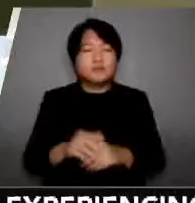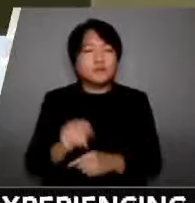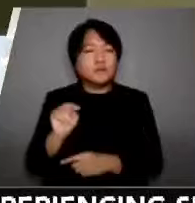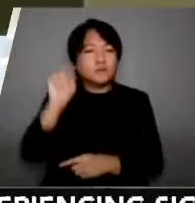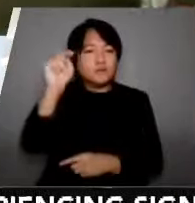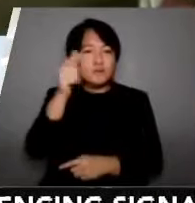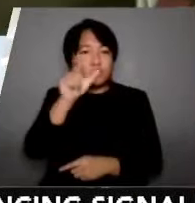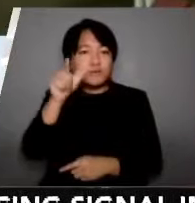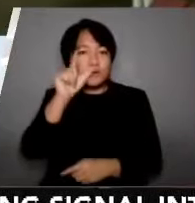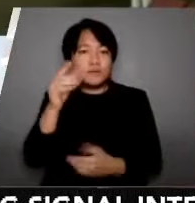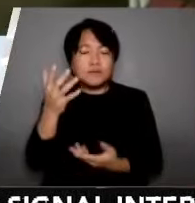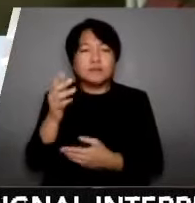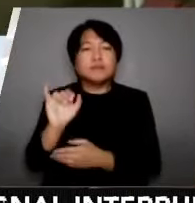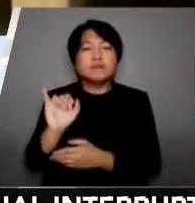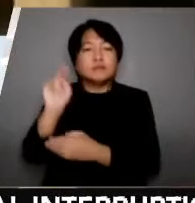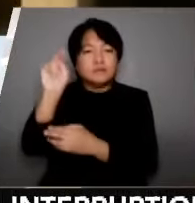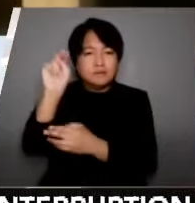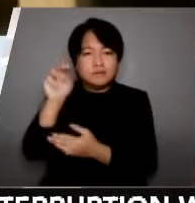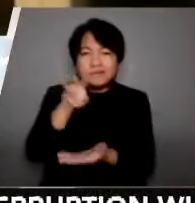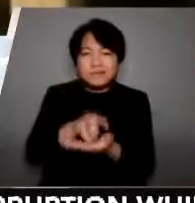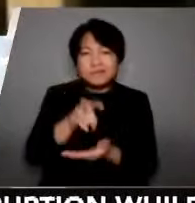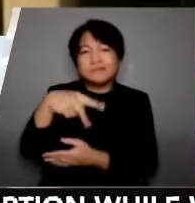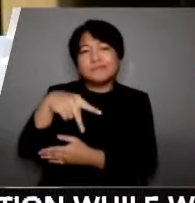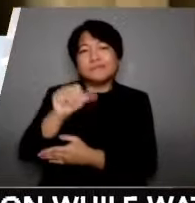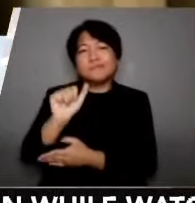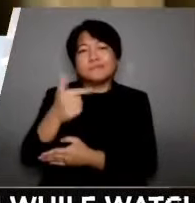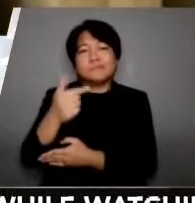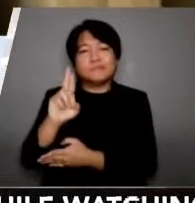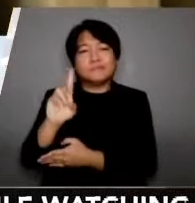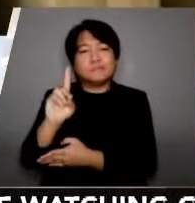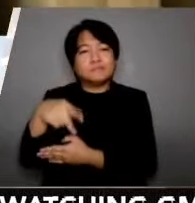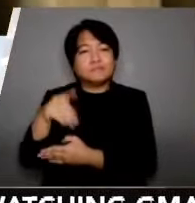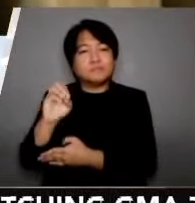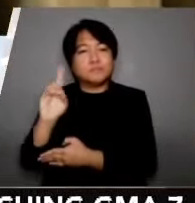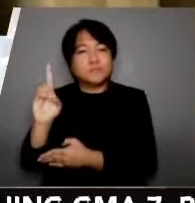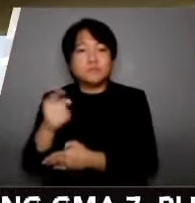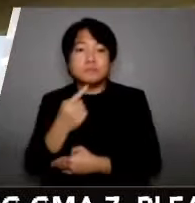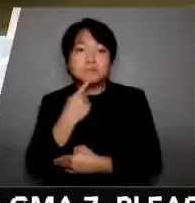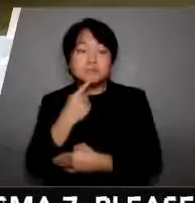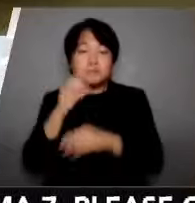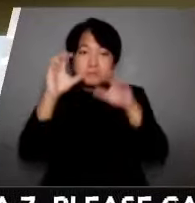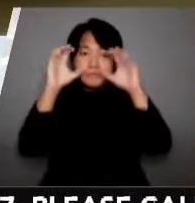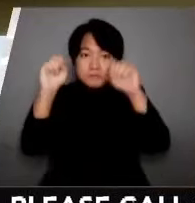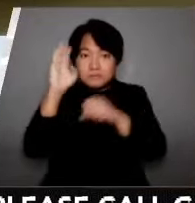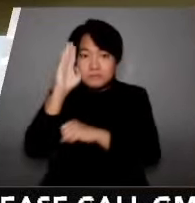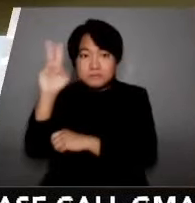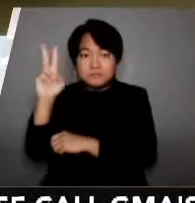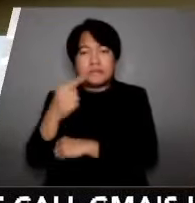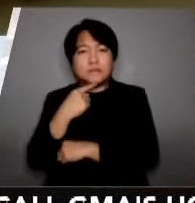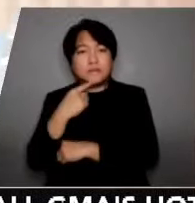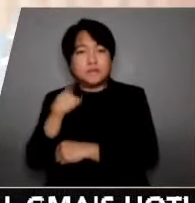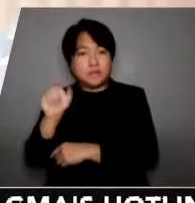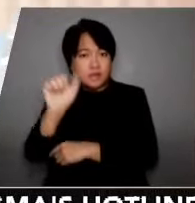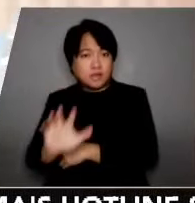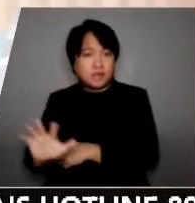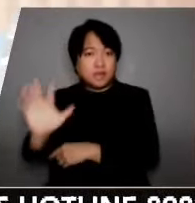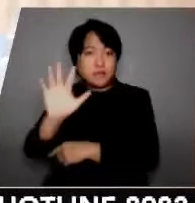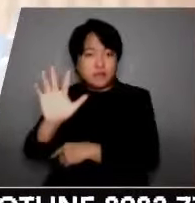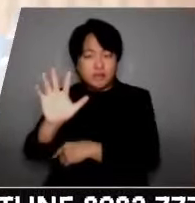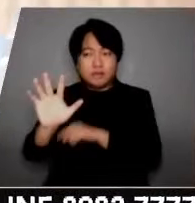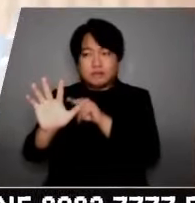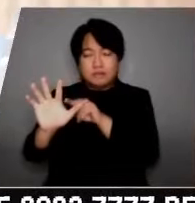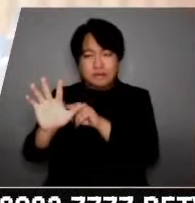Norte ayon sa pangulo kasama ito sa adhikaing gawing tourism powerhouse ng Asia ang Pilipinas we have the